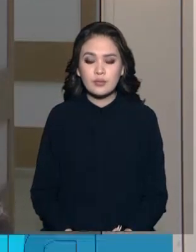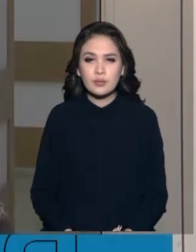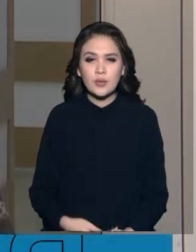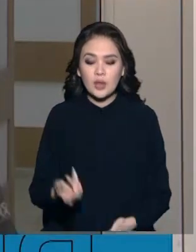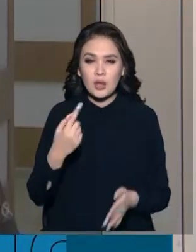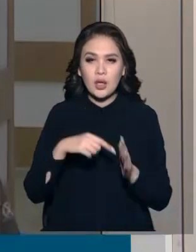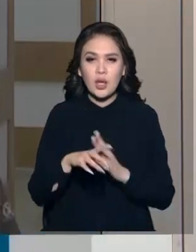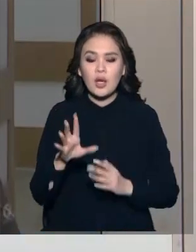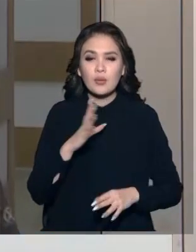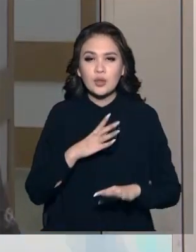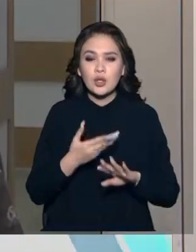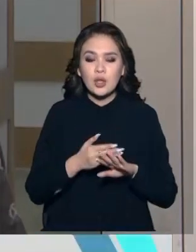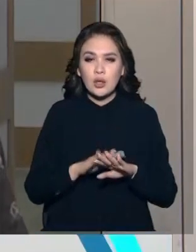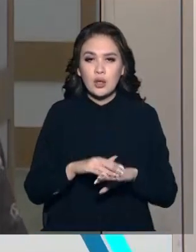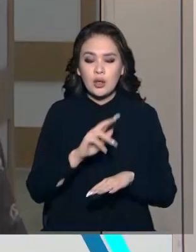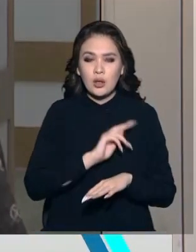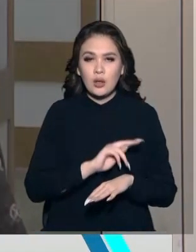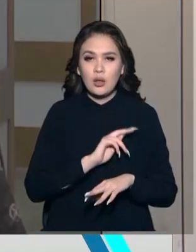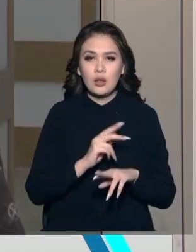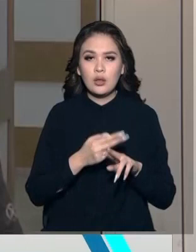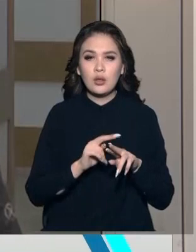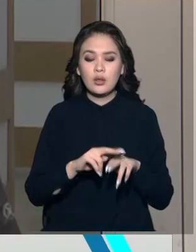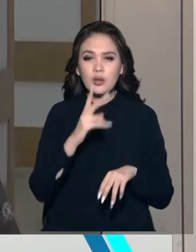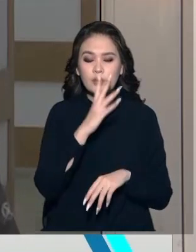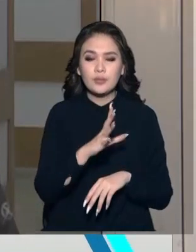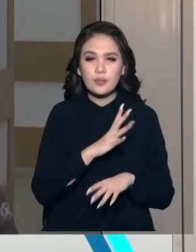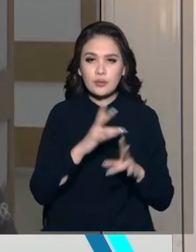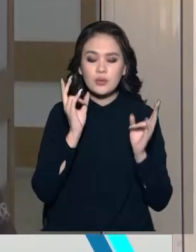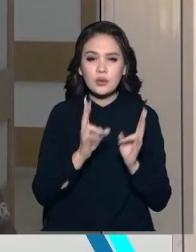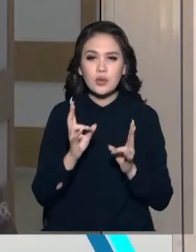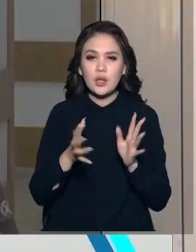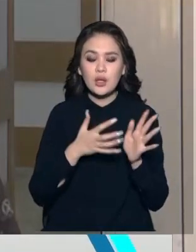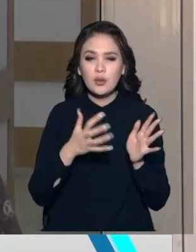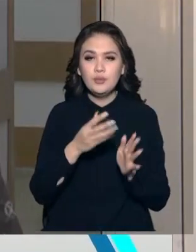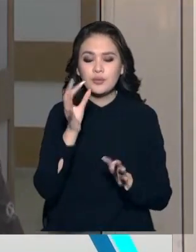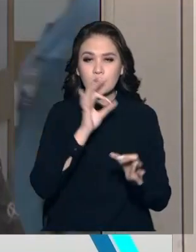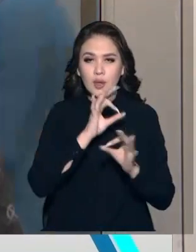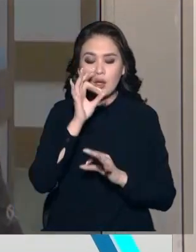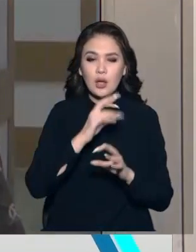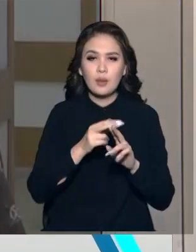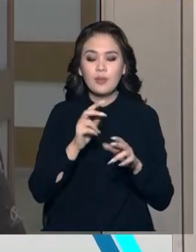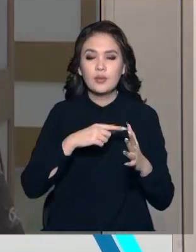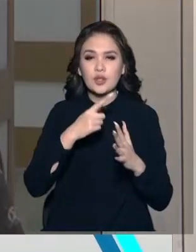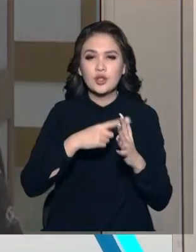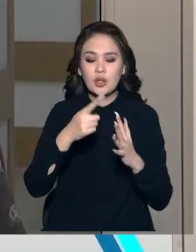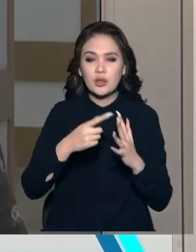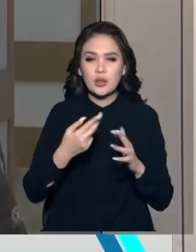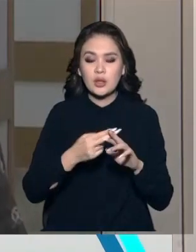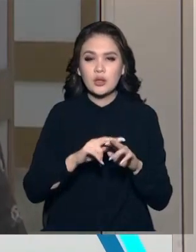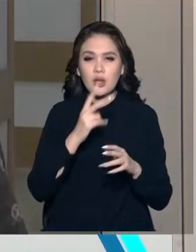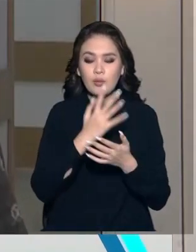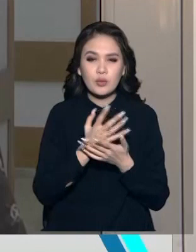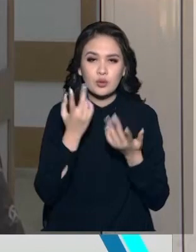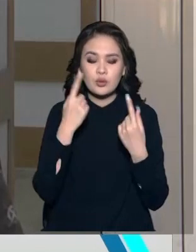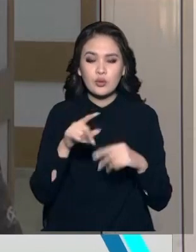Среди сложных периодов в работе – это 90-е годы, когда катастрофически не хватало лекарств и даже перчаток. Сейчас уровень медицины совсем другой.